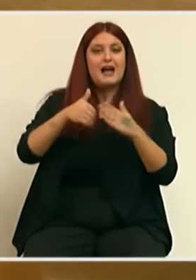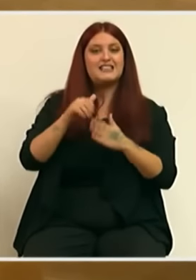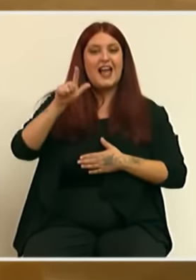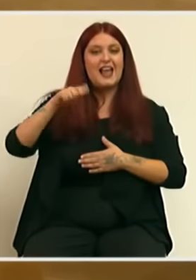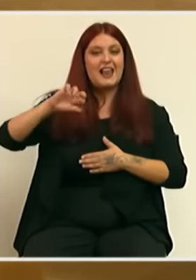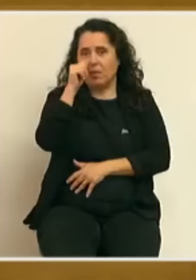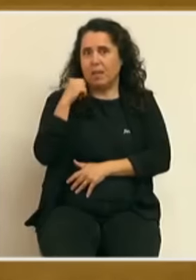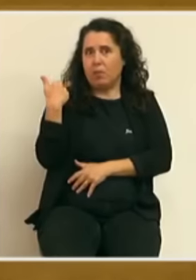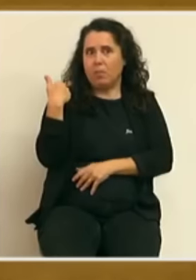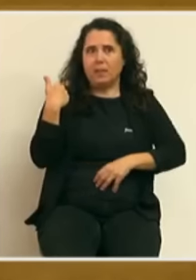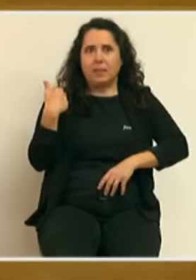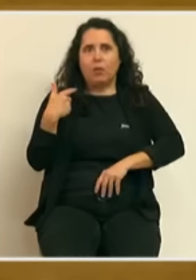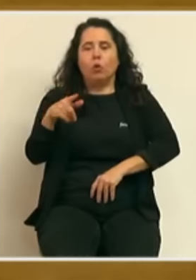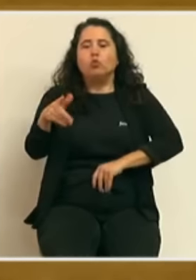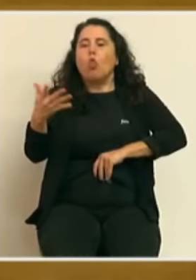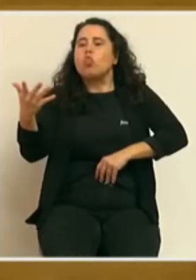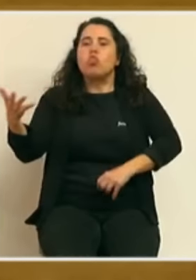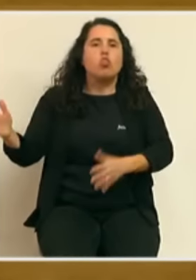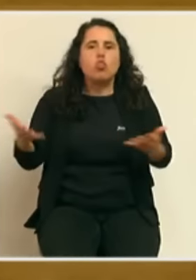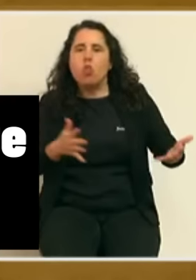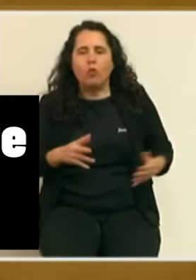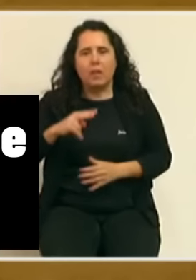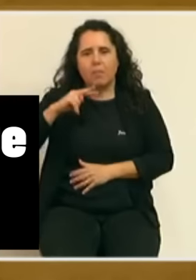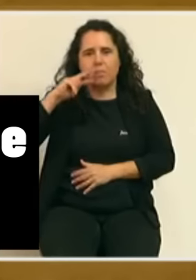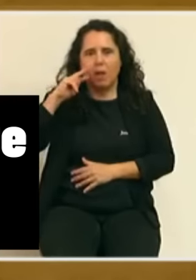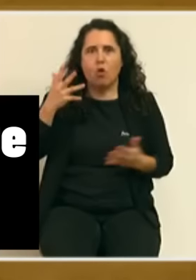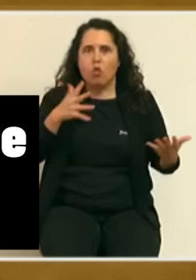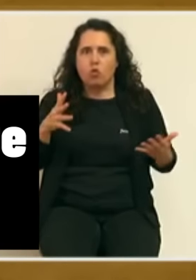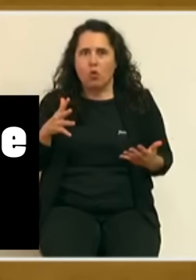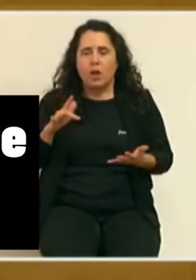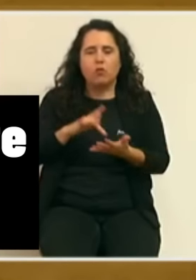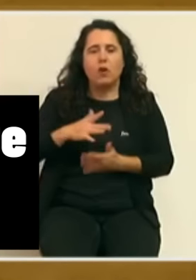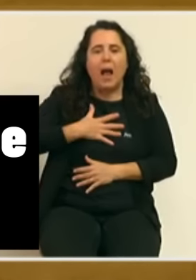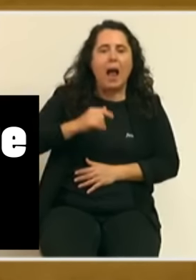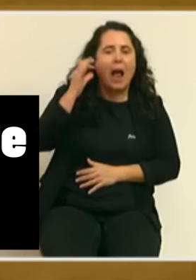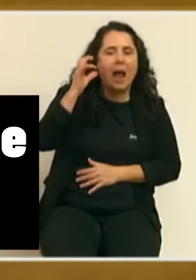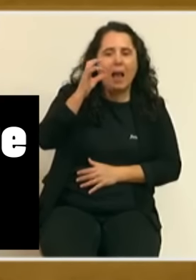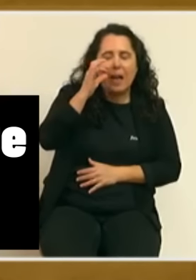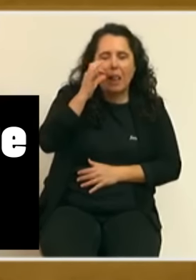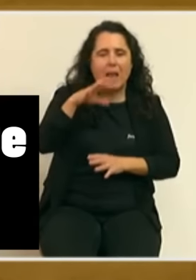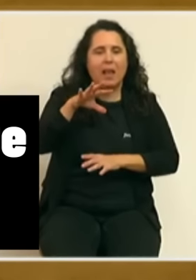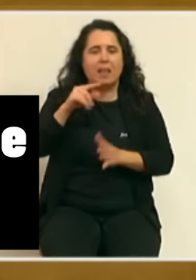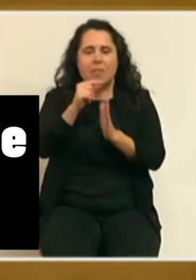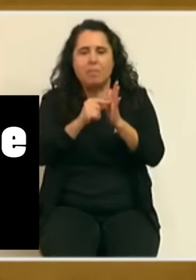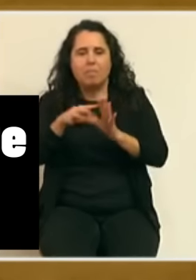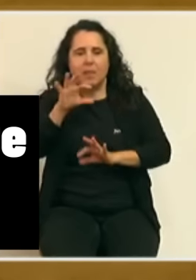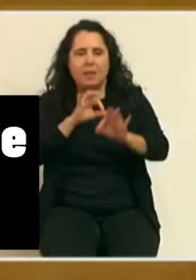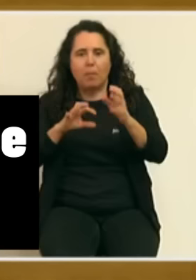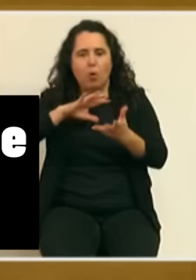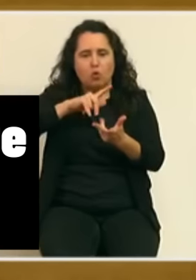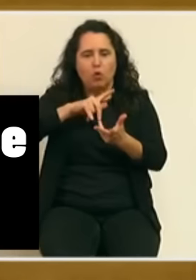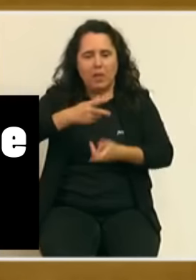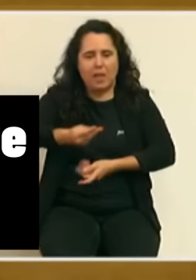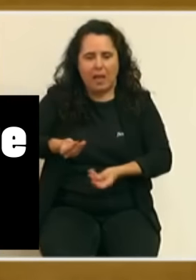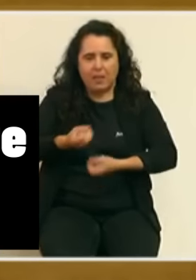a pleno rendimiento. ¿Dónde estaba, señor Mazón? Mentre alcaldes i alcaldesses prenien mesures davant les notícies